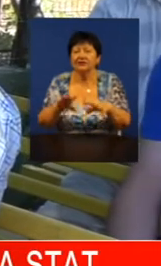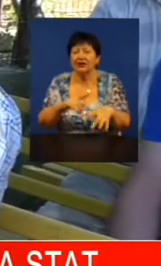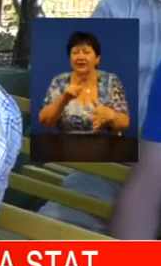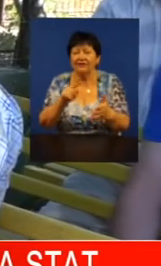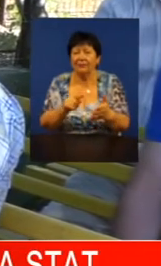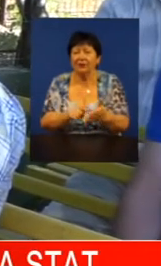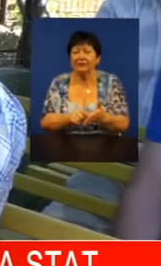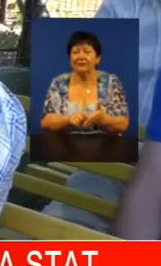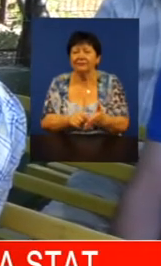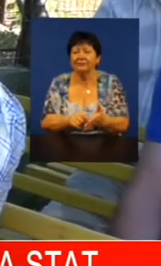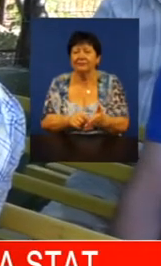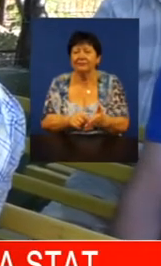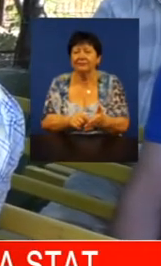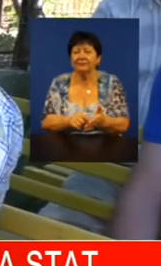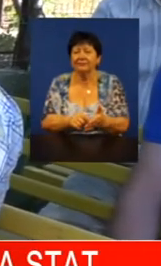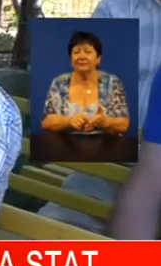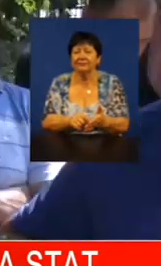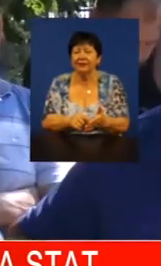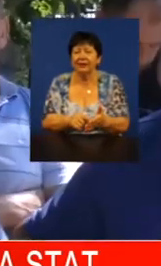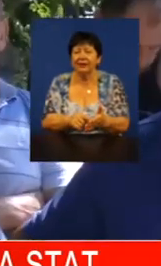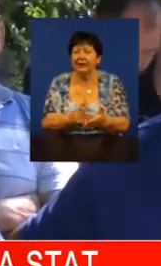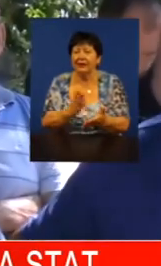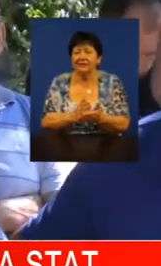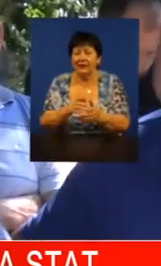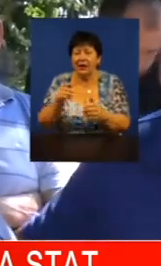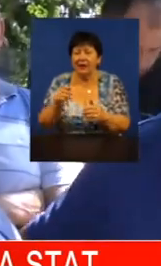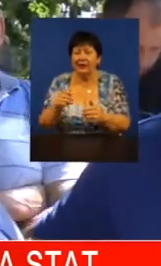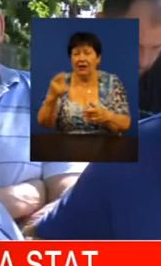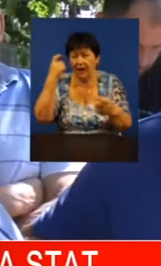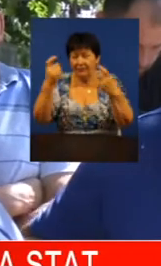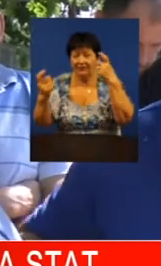объявлением чрезвычайного положения. Если не объявляют?